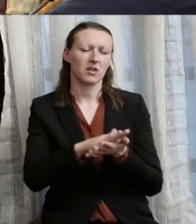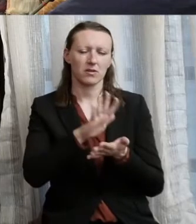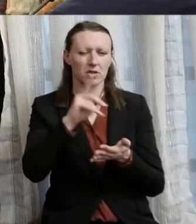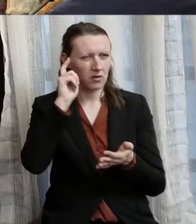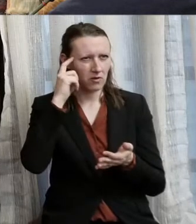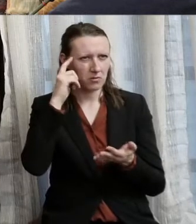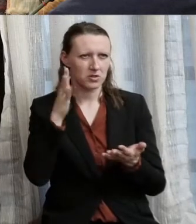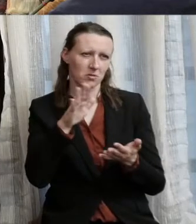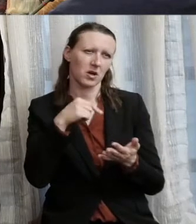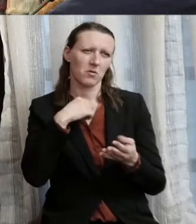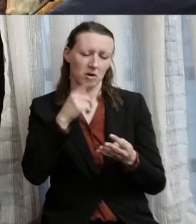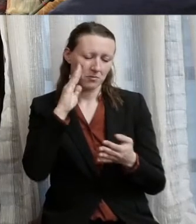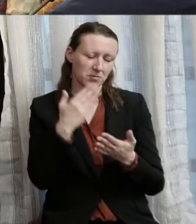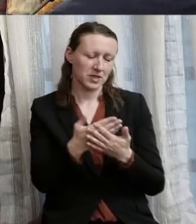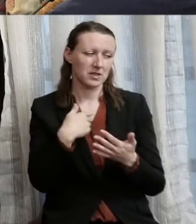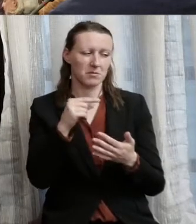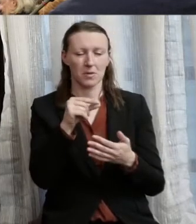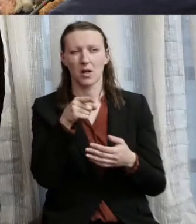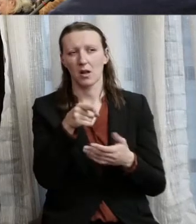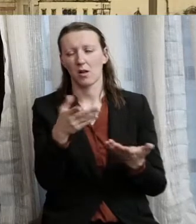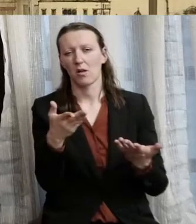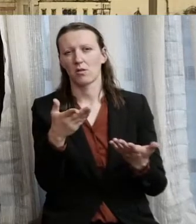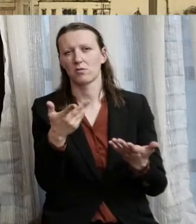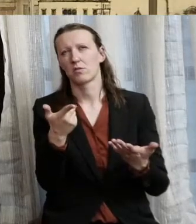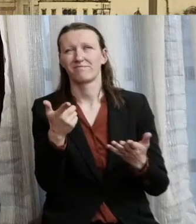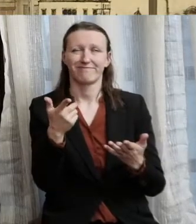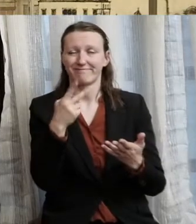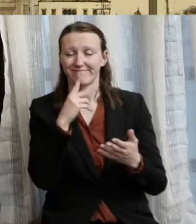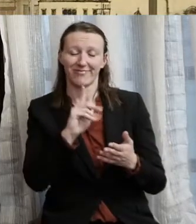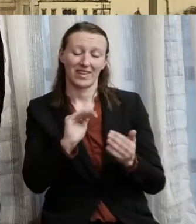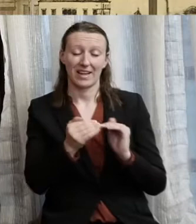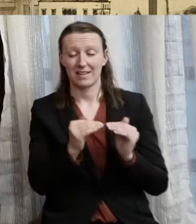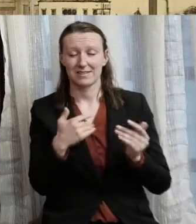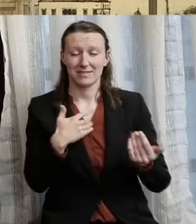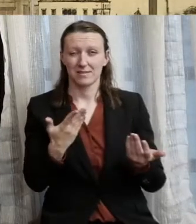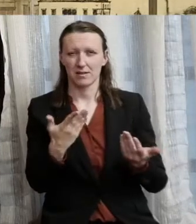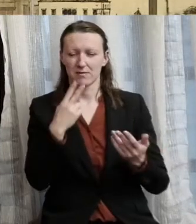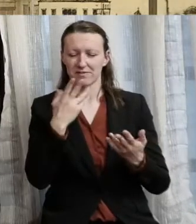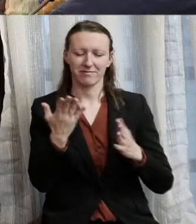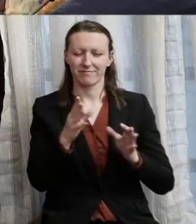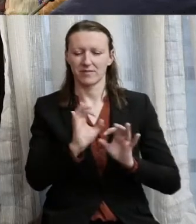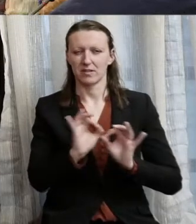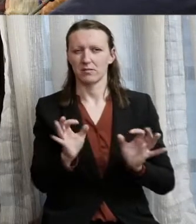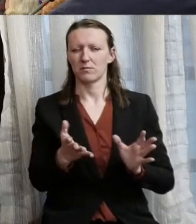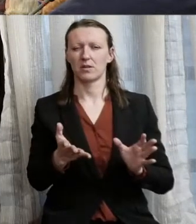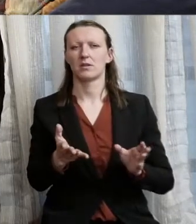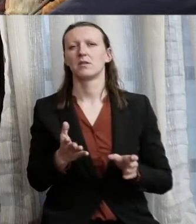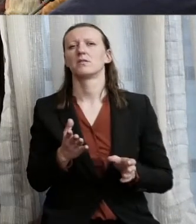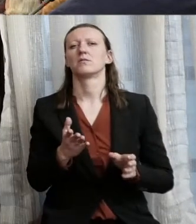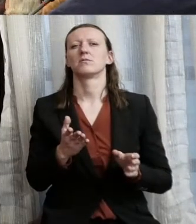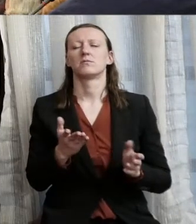s njihovim mišljenjem. Evo, moram priznati da malo to škripi, ako smijem reći. Tako